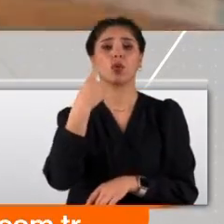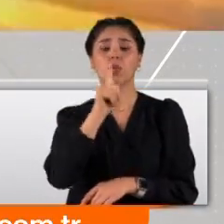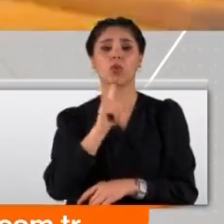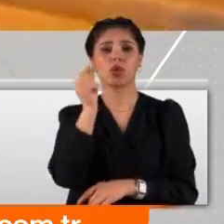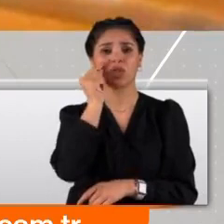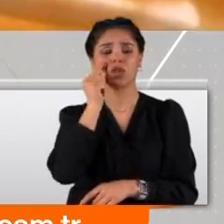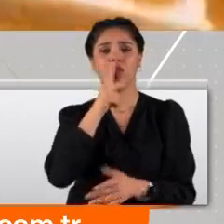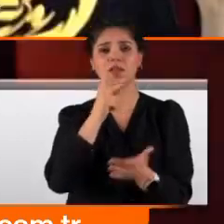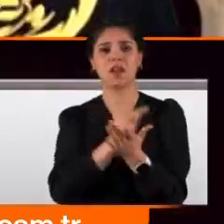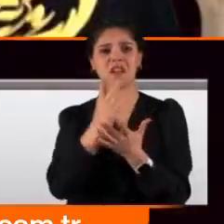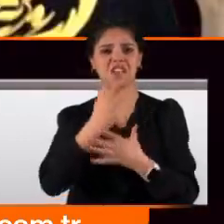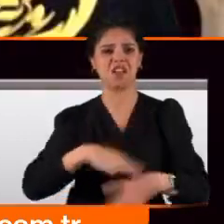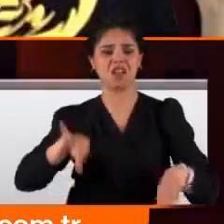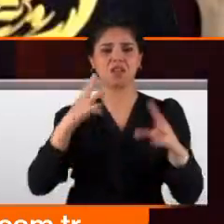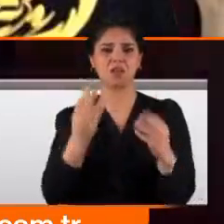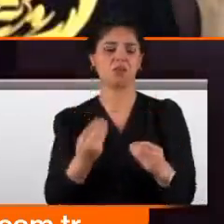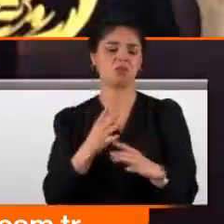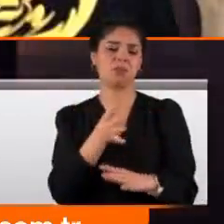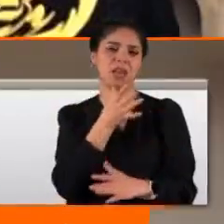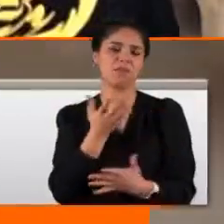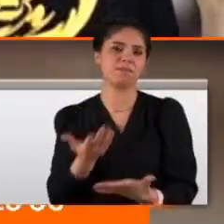iddianamesi Hazırlandı bile